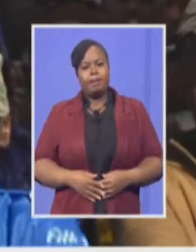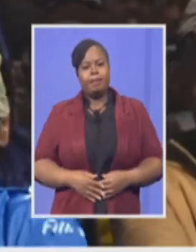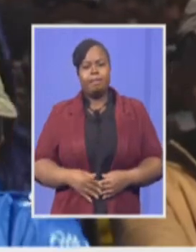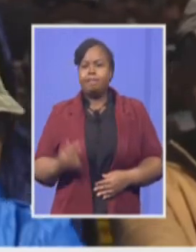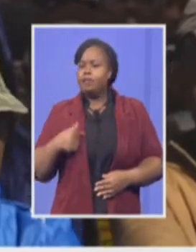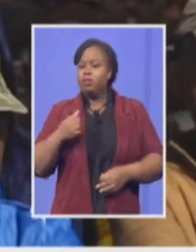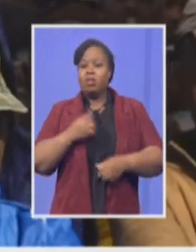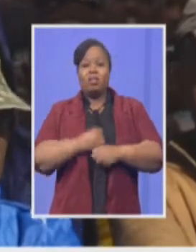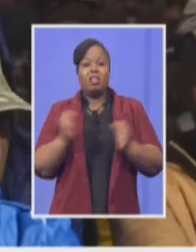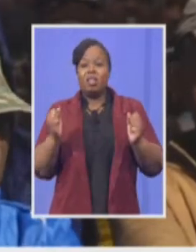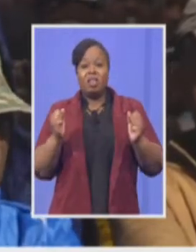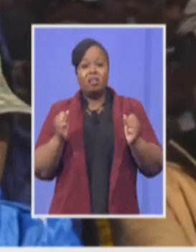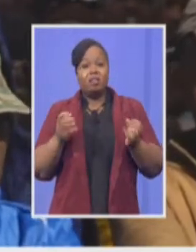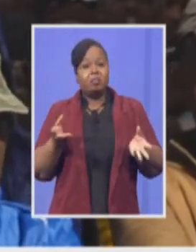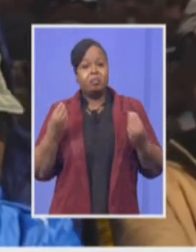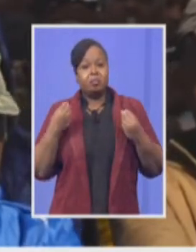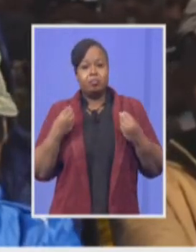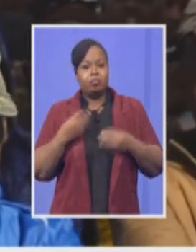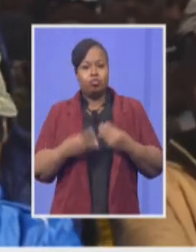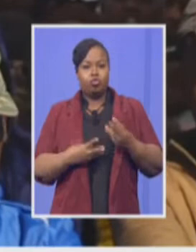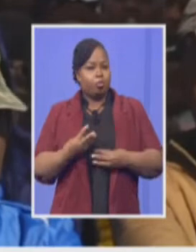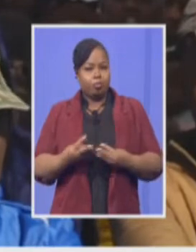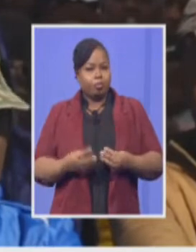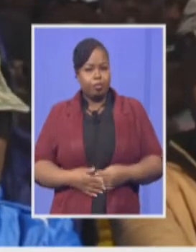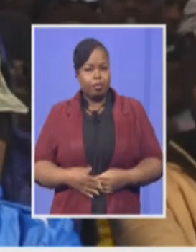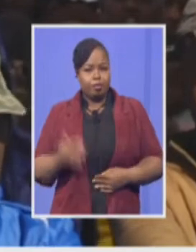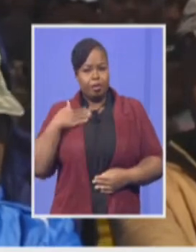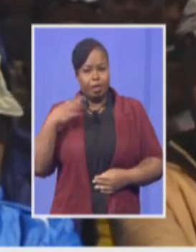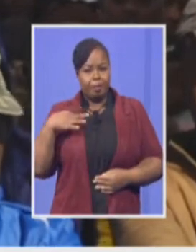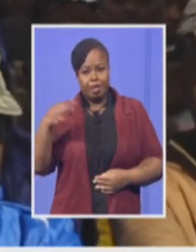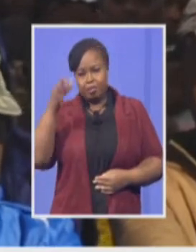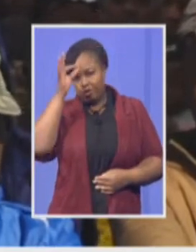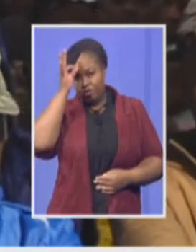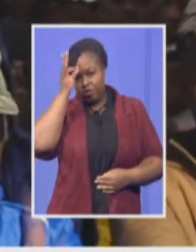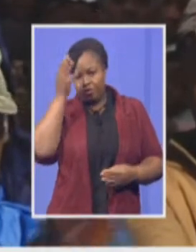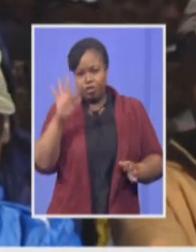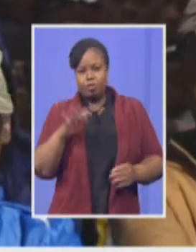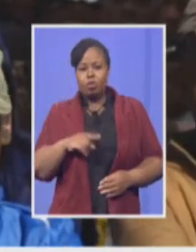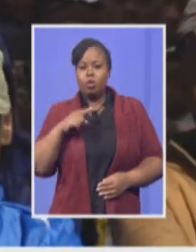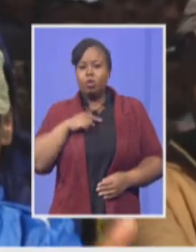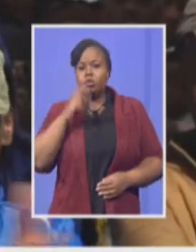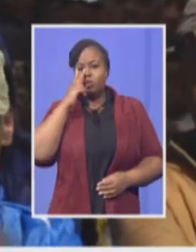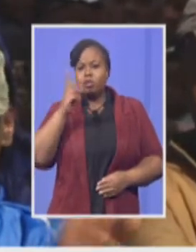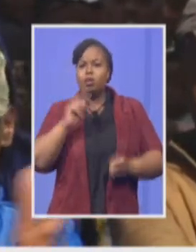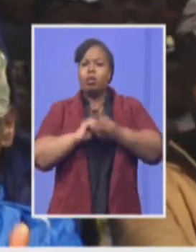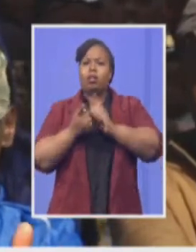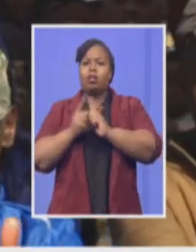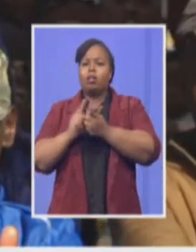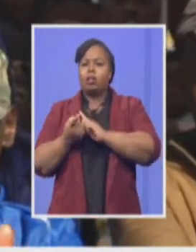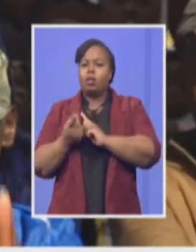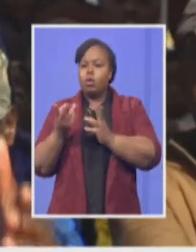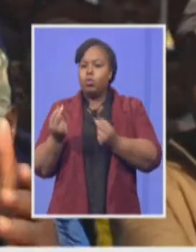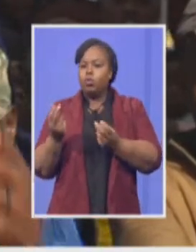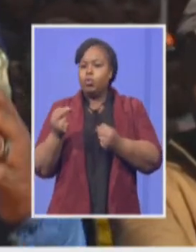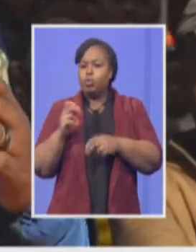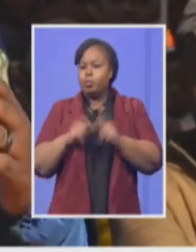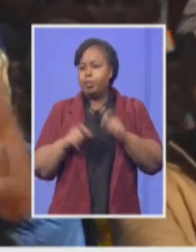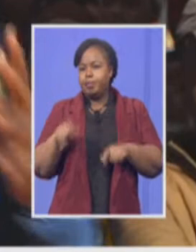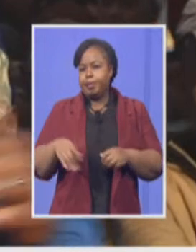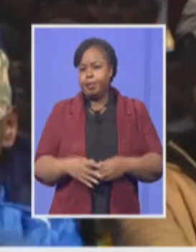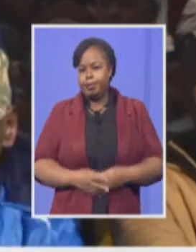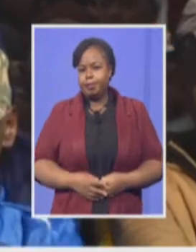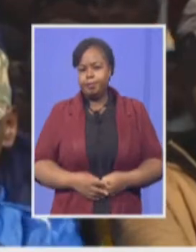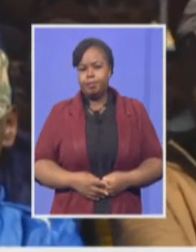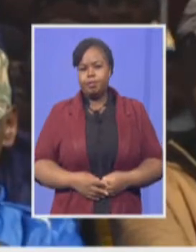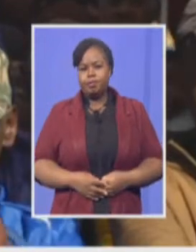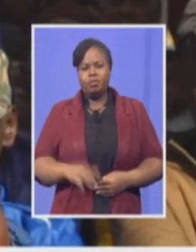akaze ngalokhu nje kubekuthiwe siyathathwa la ez uma uloku lokubona ngena abantu abatsha abafikayo ene uma